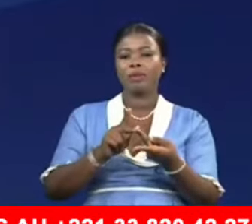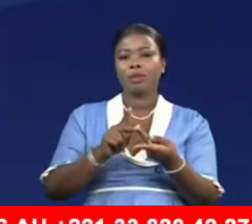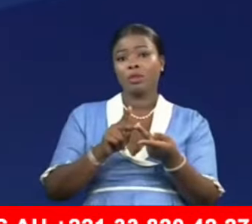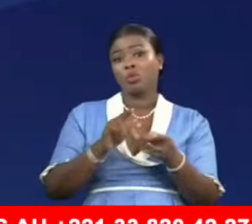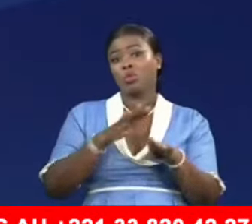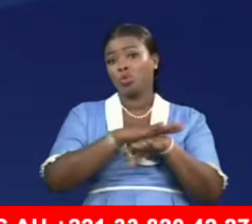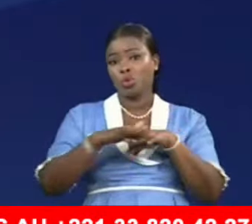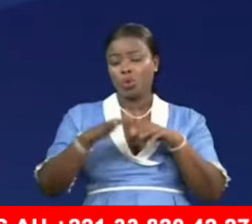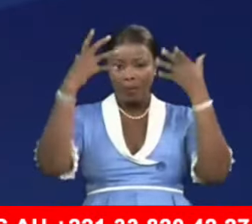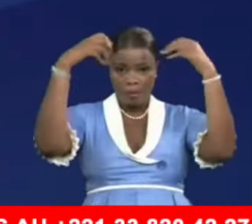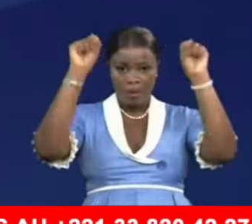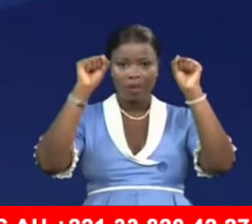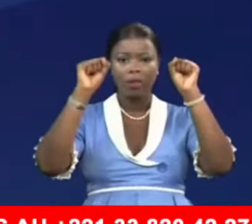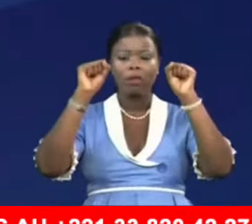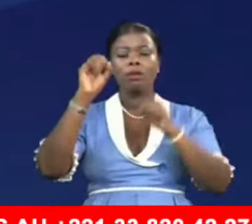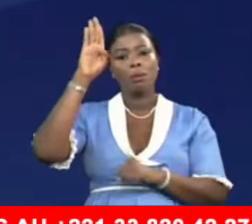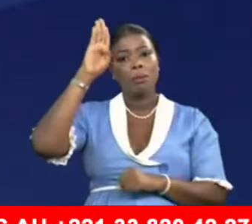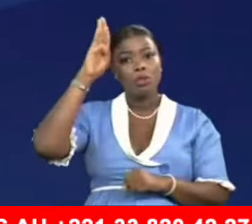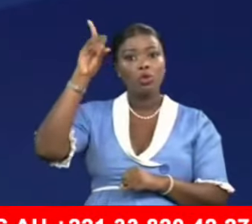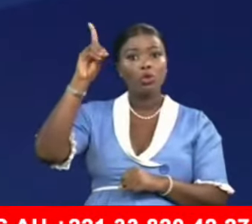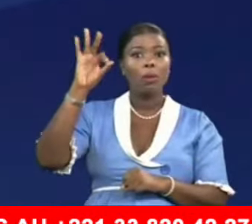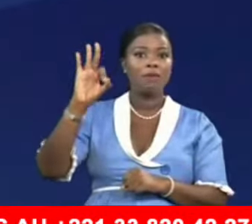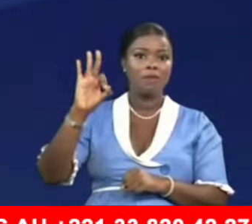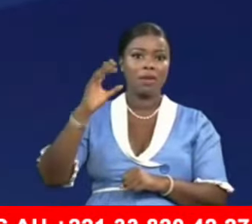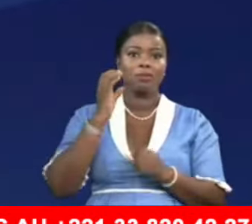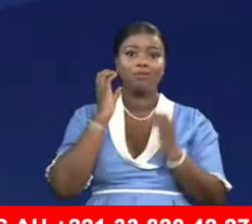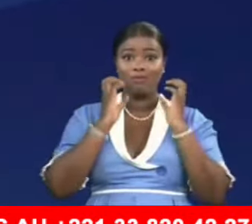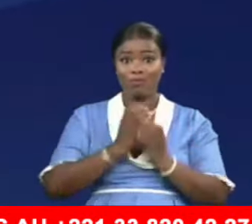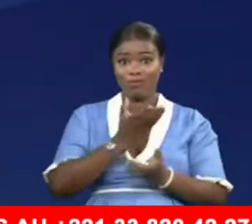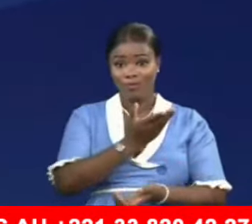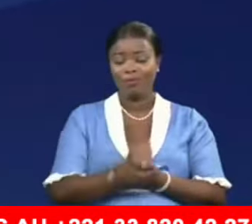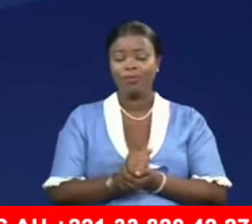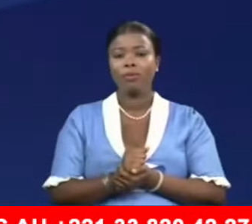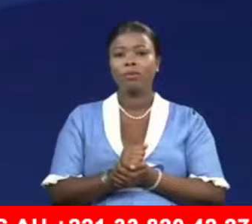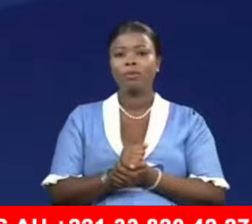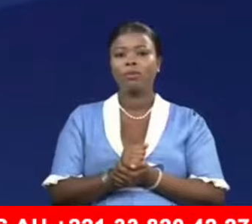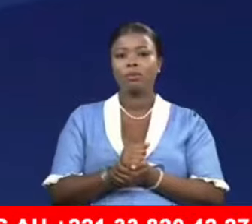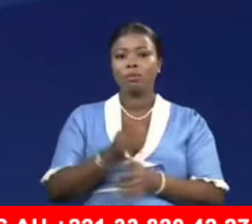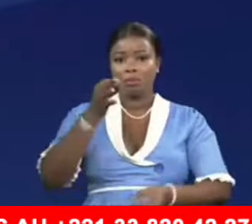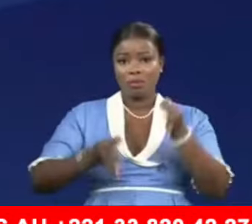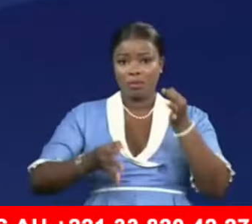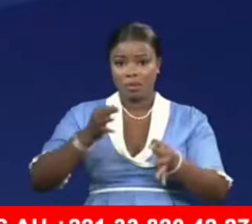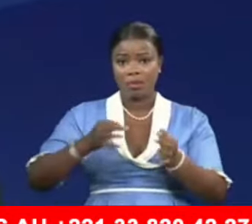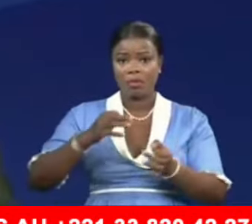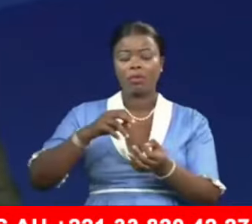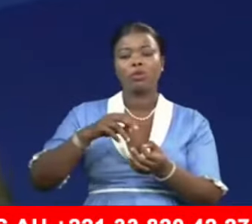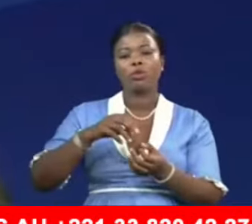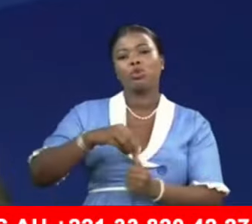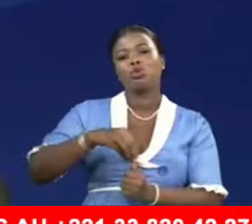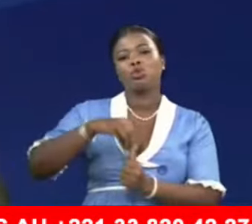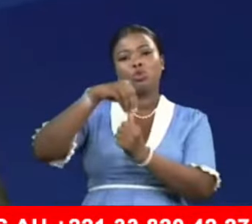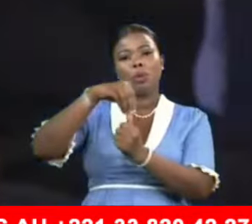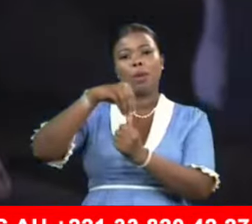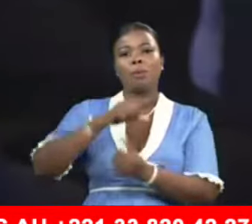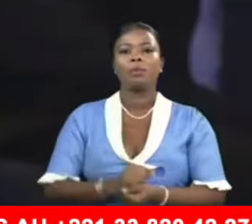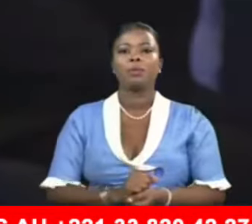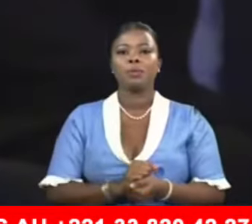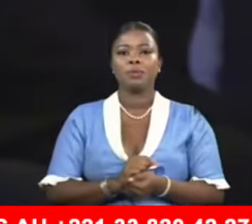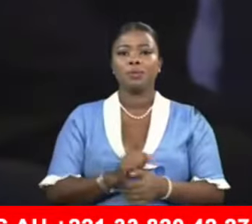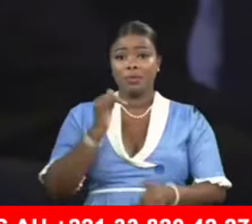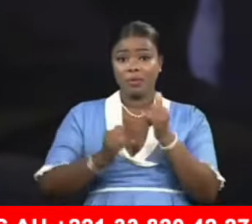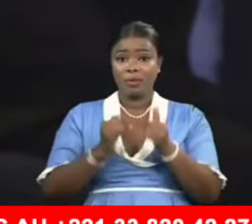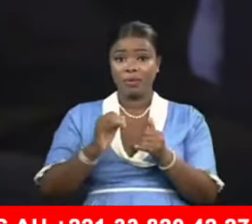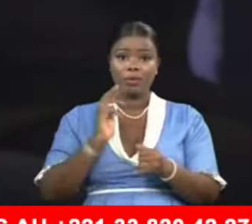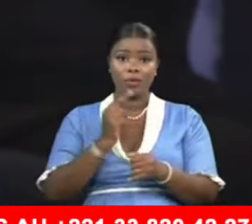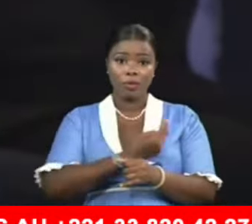Bassirou Jomar F à la magistrature suprême si nous nous sommes